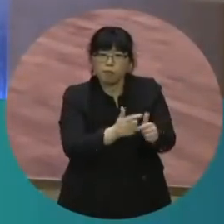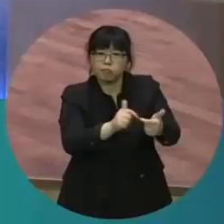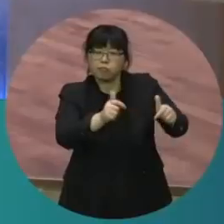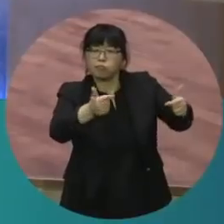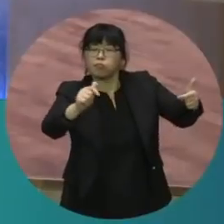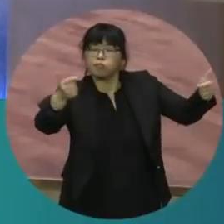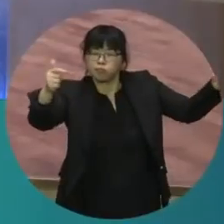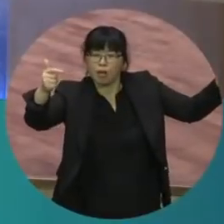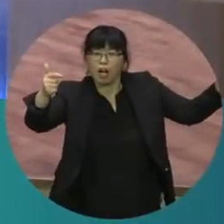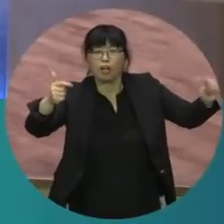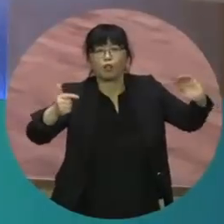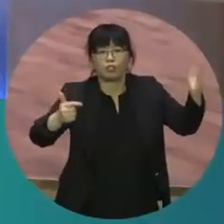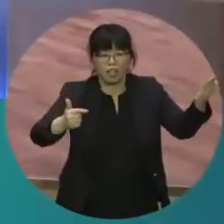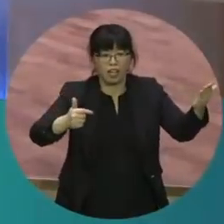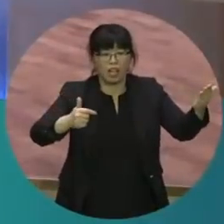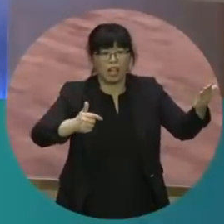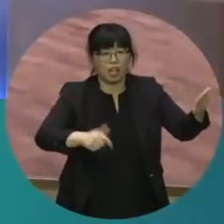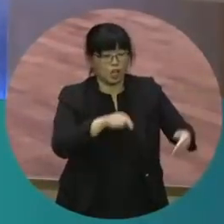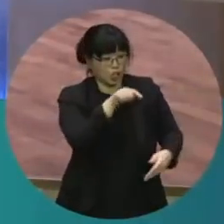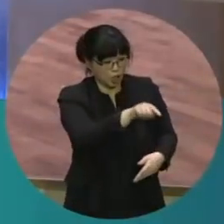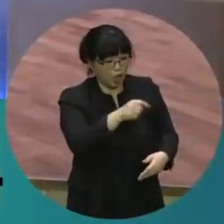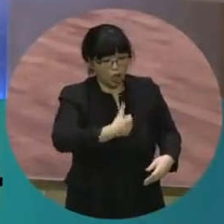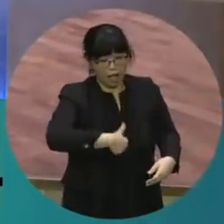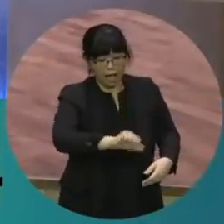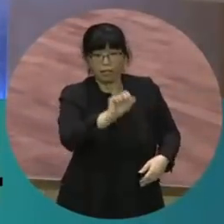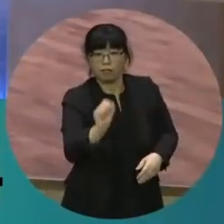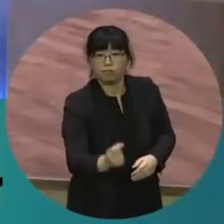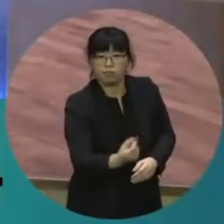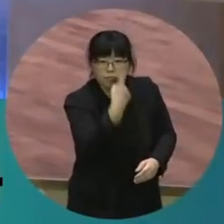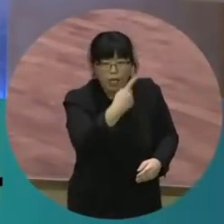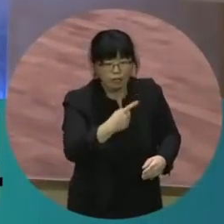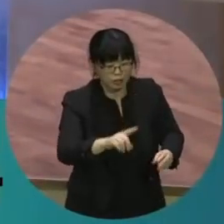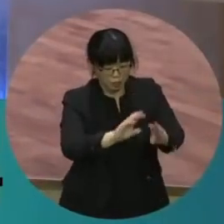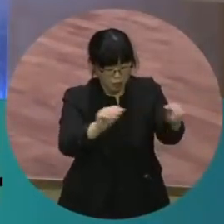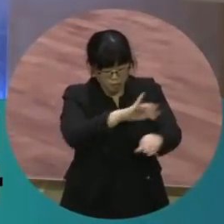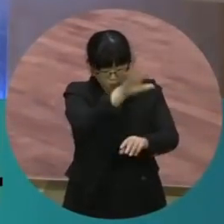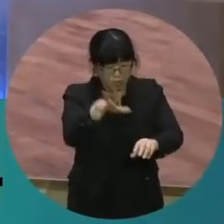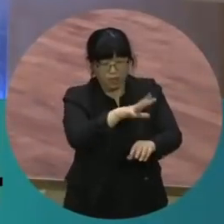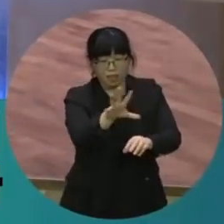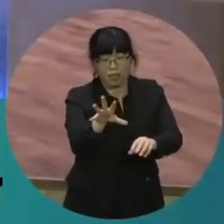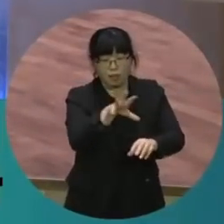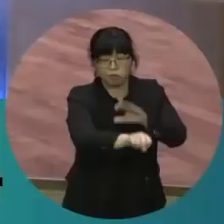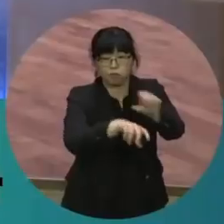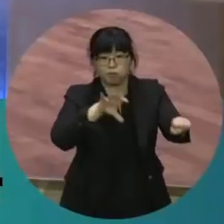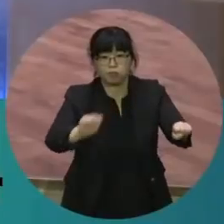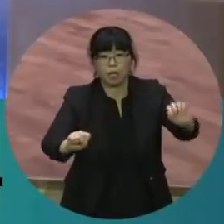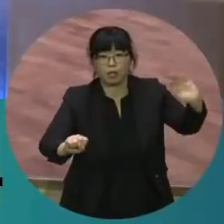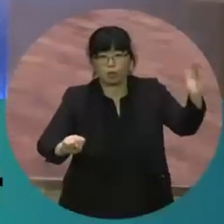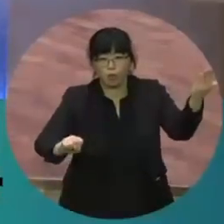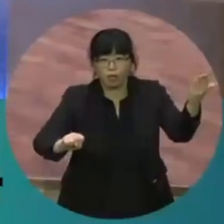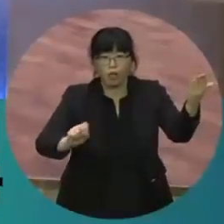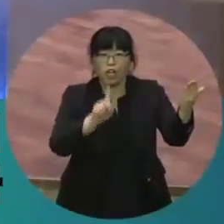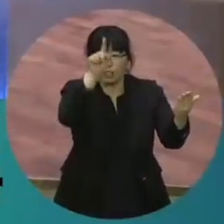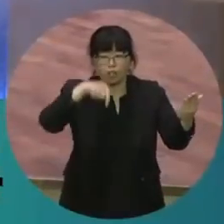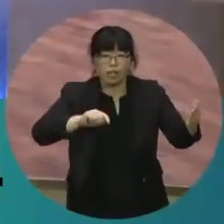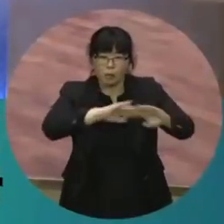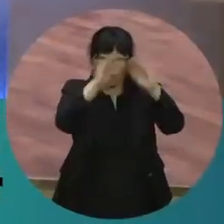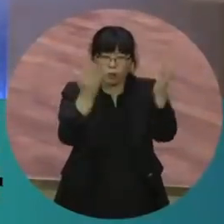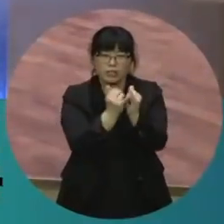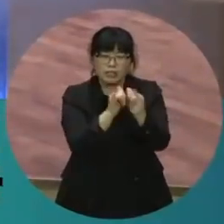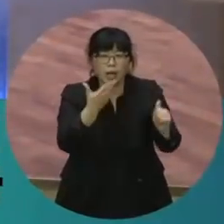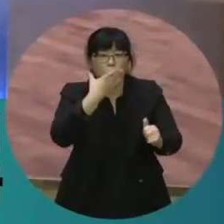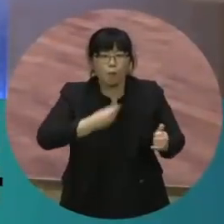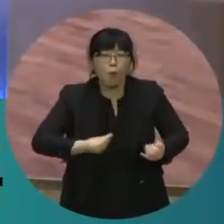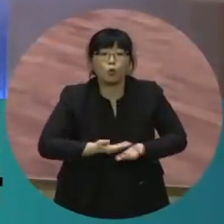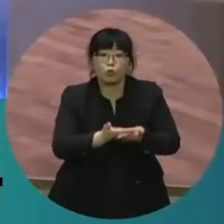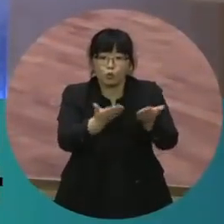하리니 너희가 그 대적의 성문을 차지하리라. 또 너희로 말미암아 천하 만민이 복을 받으리니